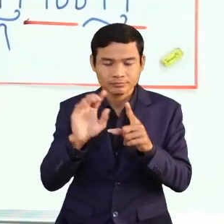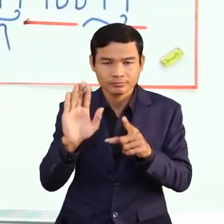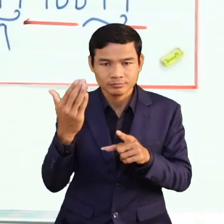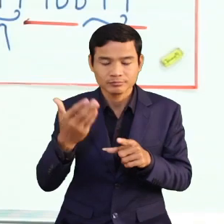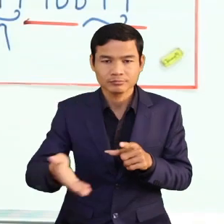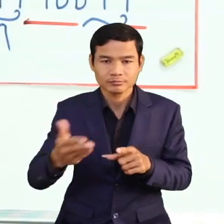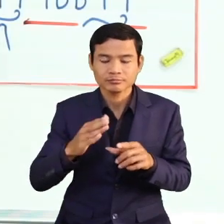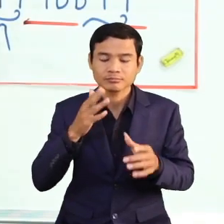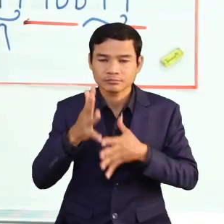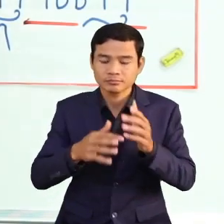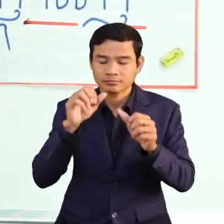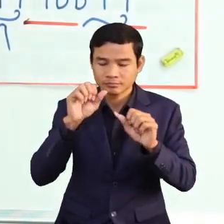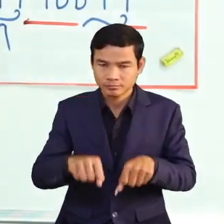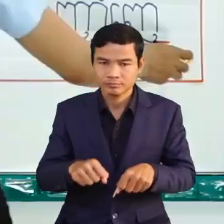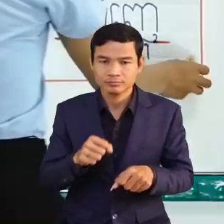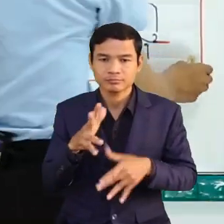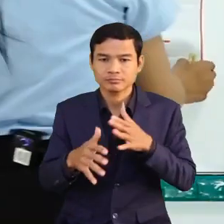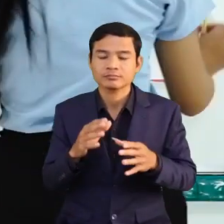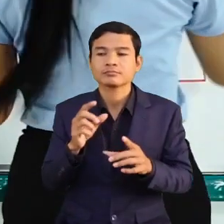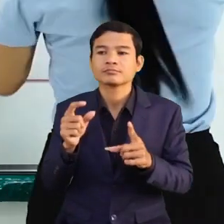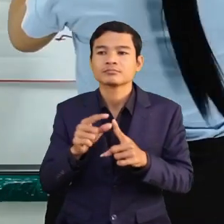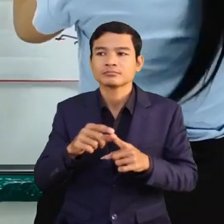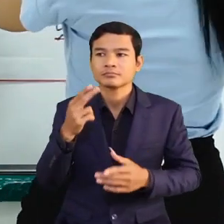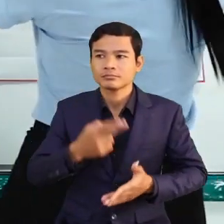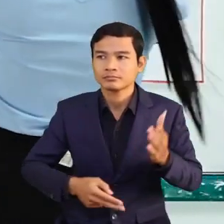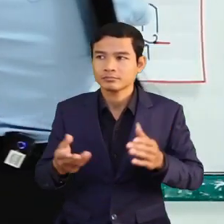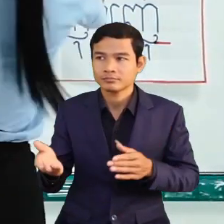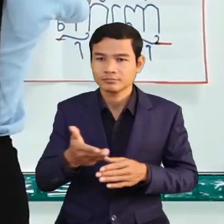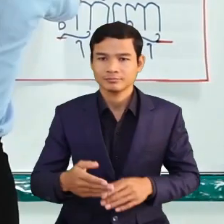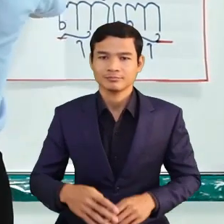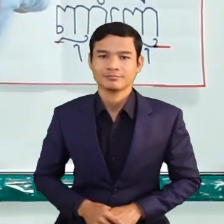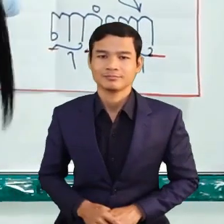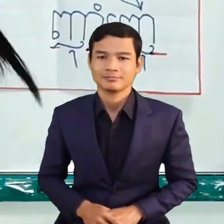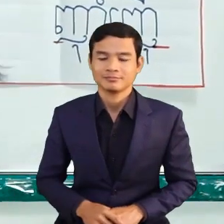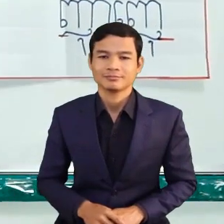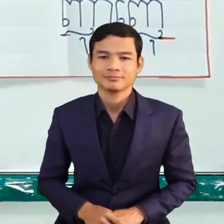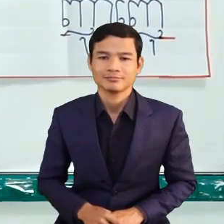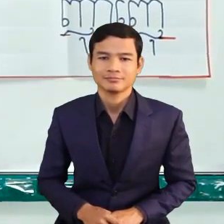កហាត់អានតាតាមានពាក្យអ្វីខ្លះទៅណា